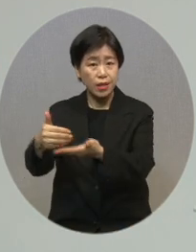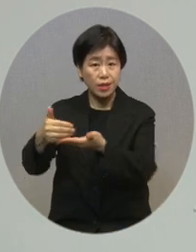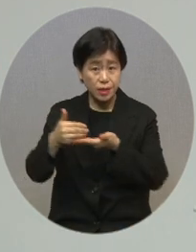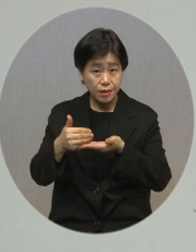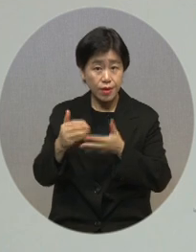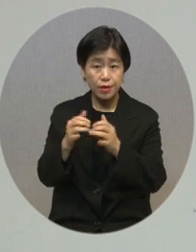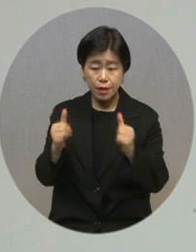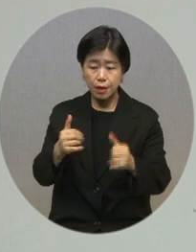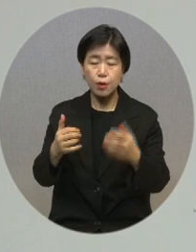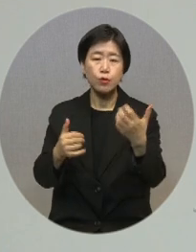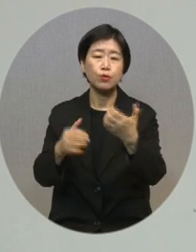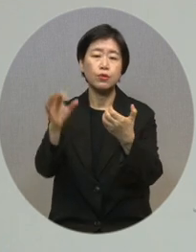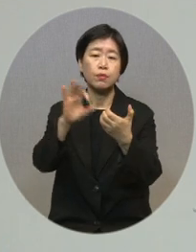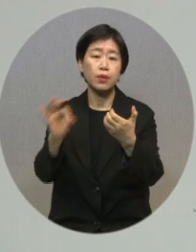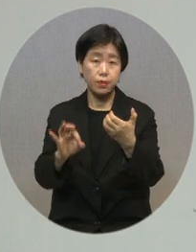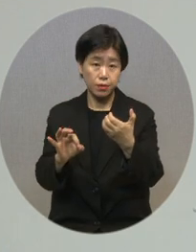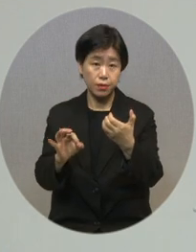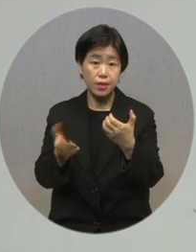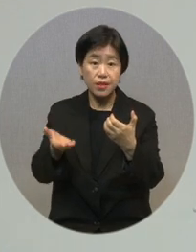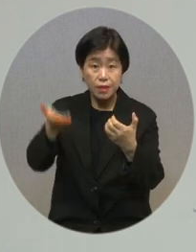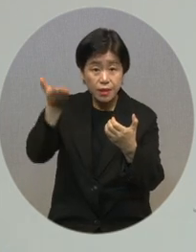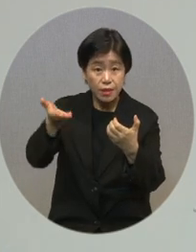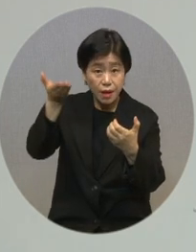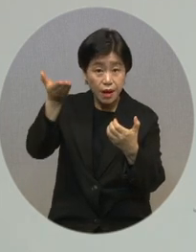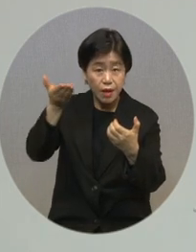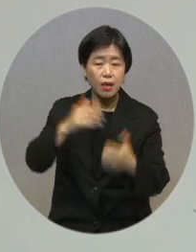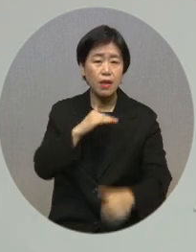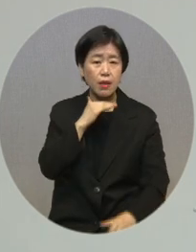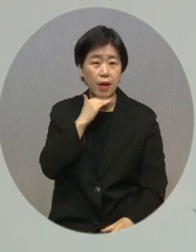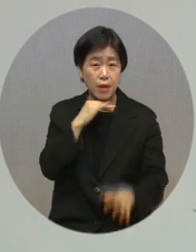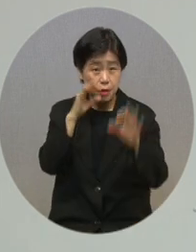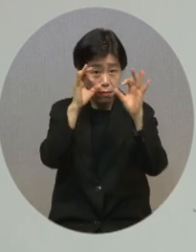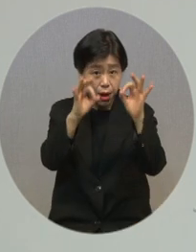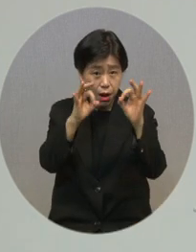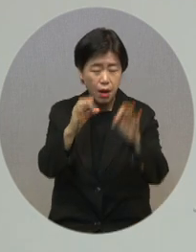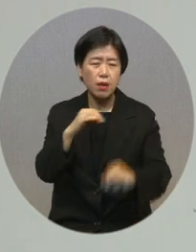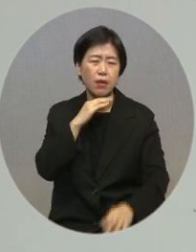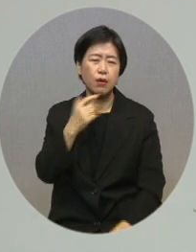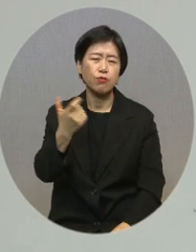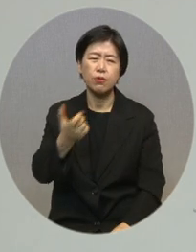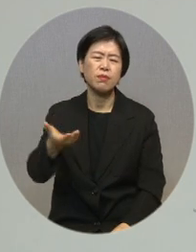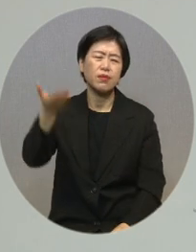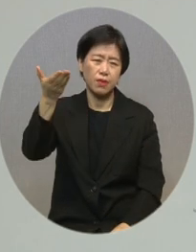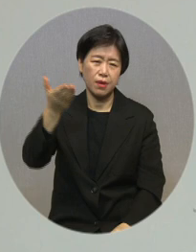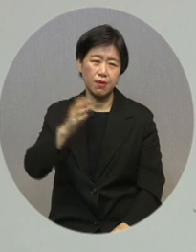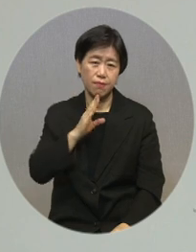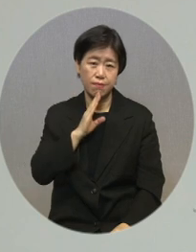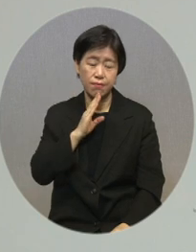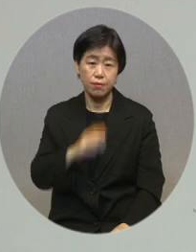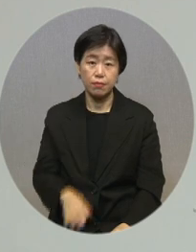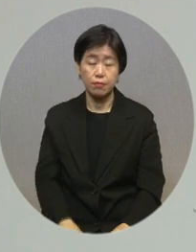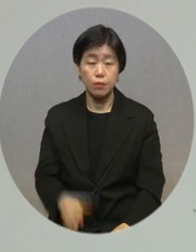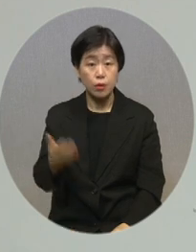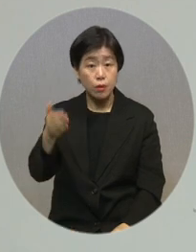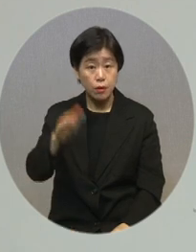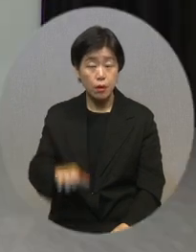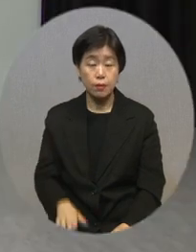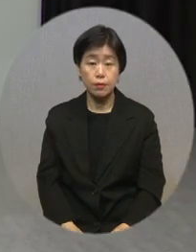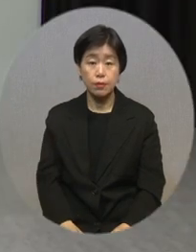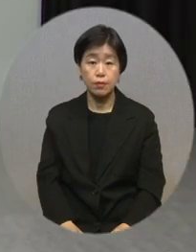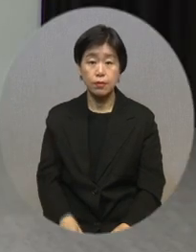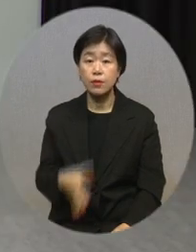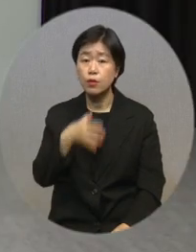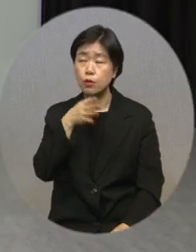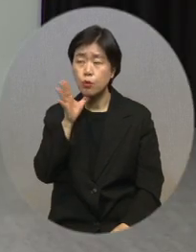그 90%가 넘게 60세 이상 그 분들이 소음성 난청 신청을 합니다. 네. 근데 그렇게 되면은